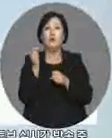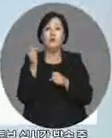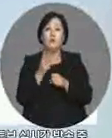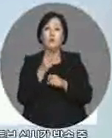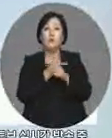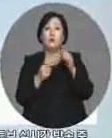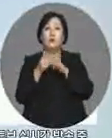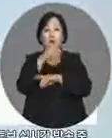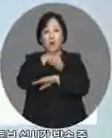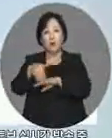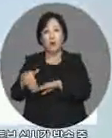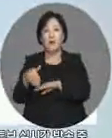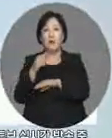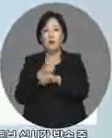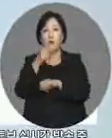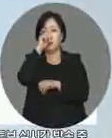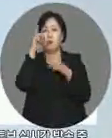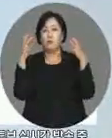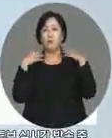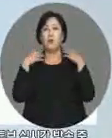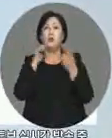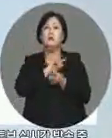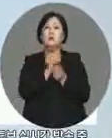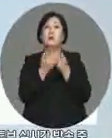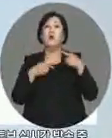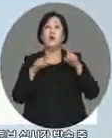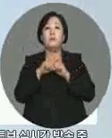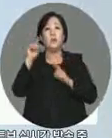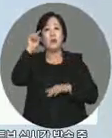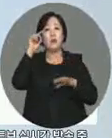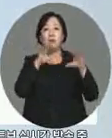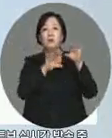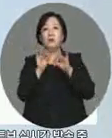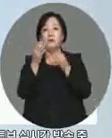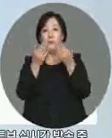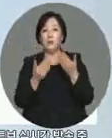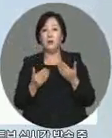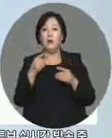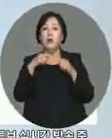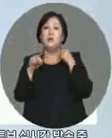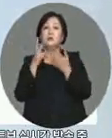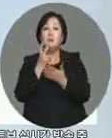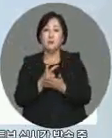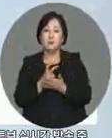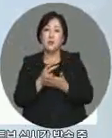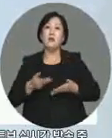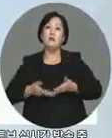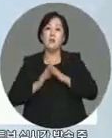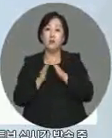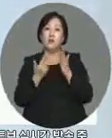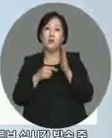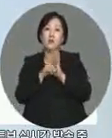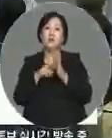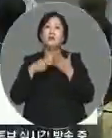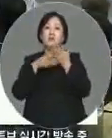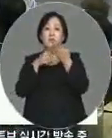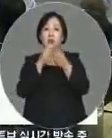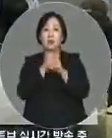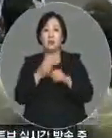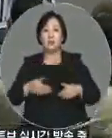전략을 수립하고 정부에 대한 공통된 의견이나 정책 수립에 공동으로 대응하면